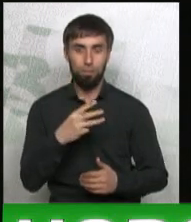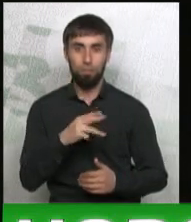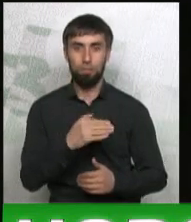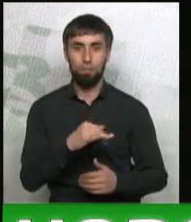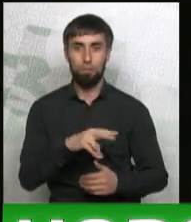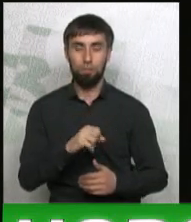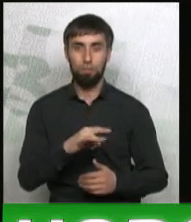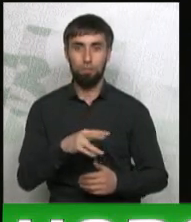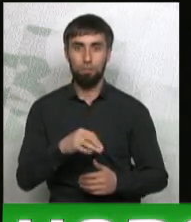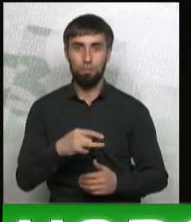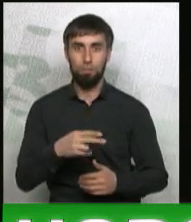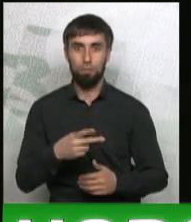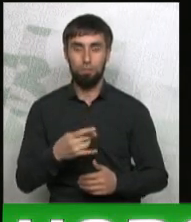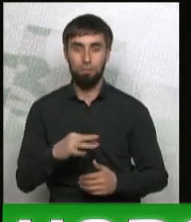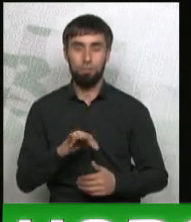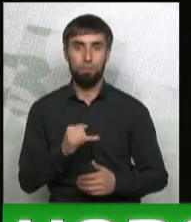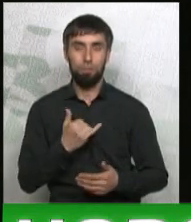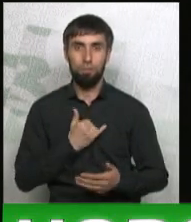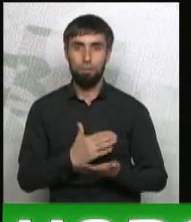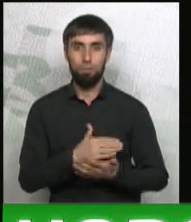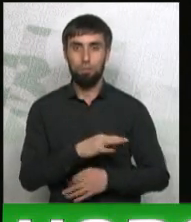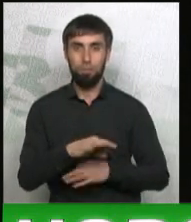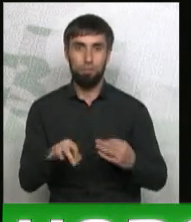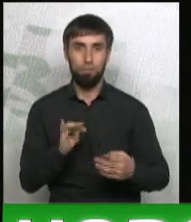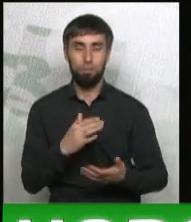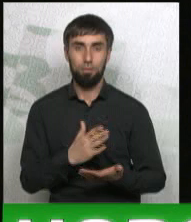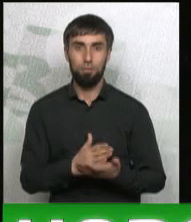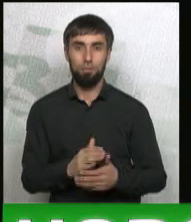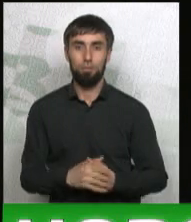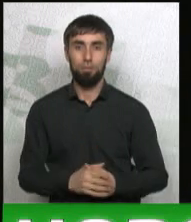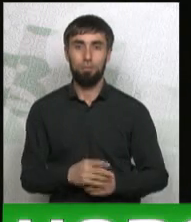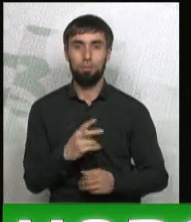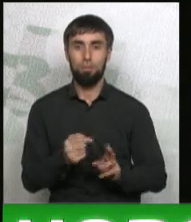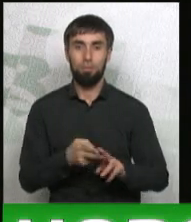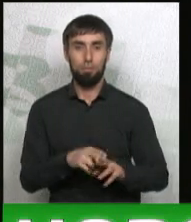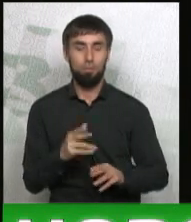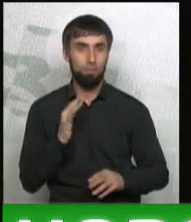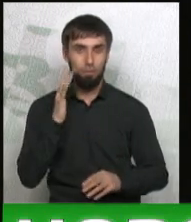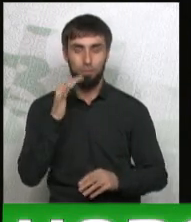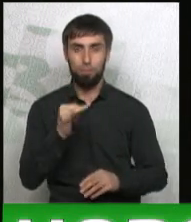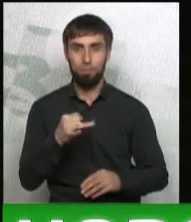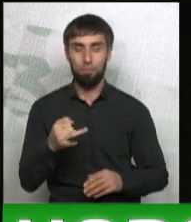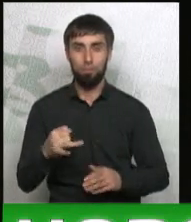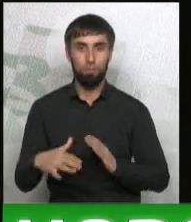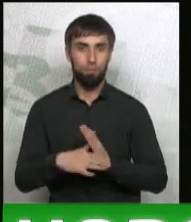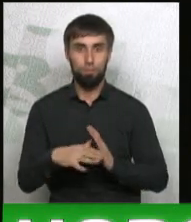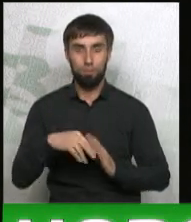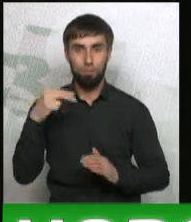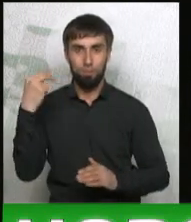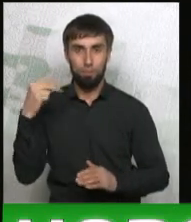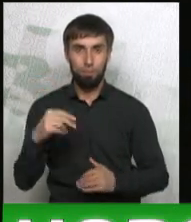филармония. У нас есть и проект уже, и есть на это намерение, и поддержка